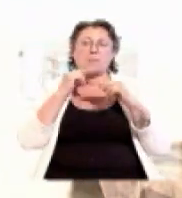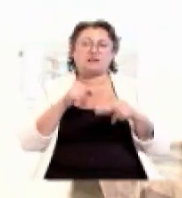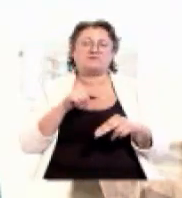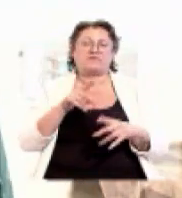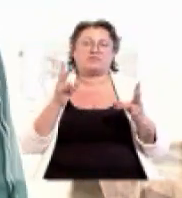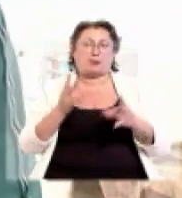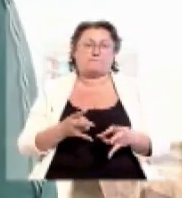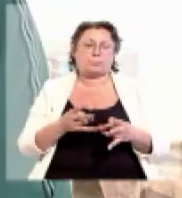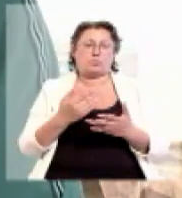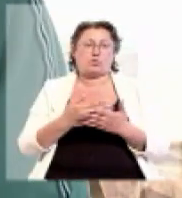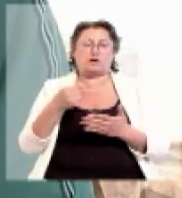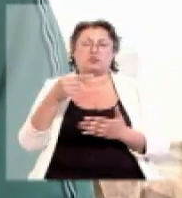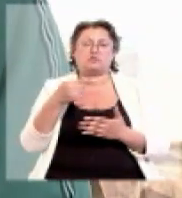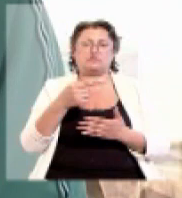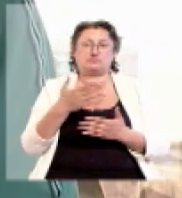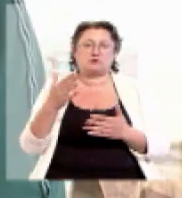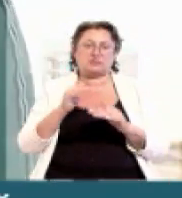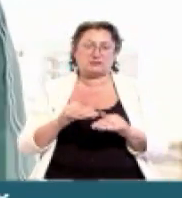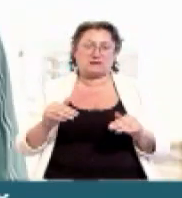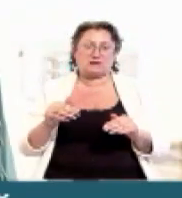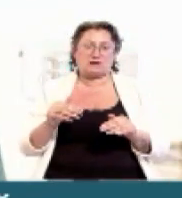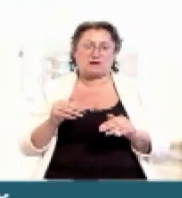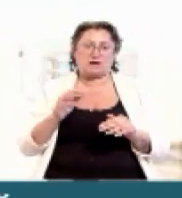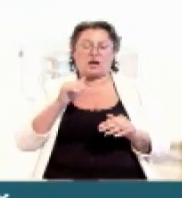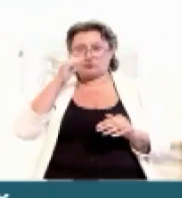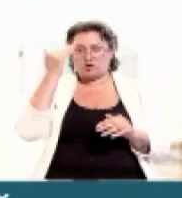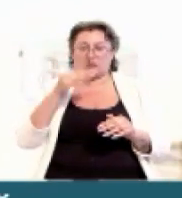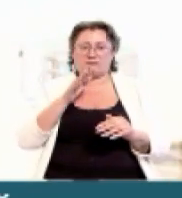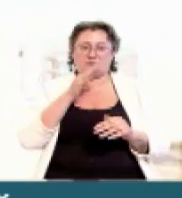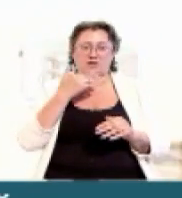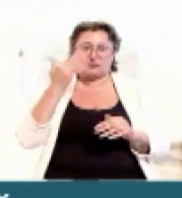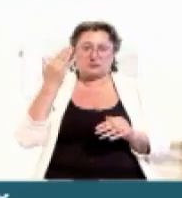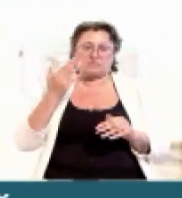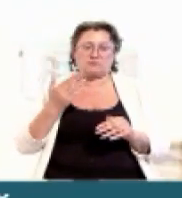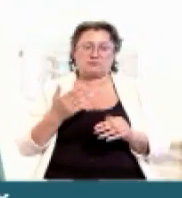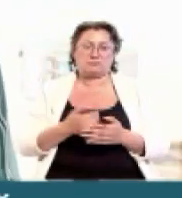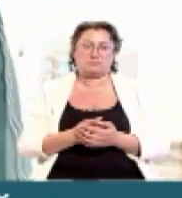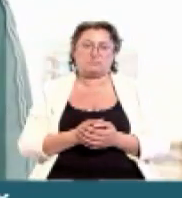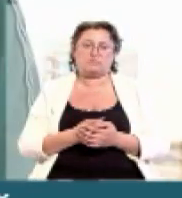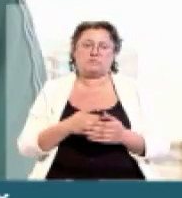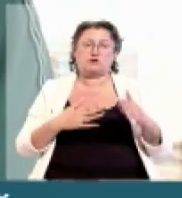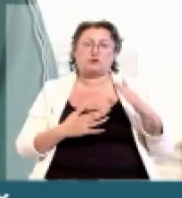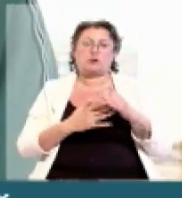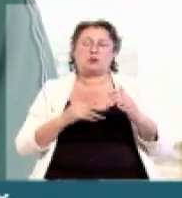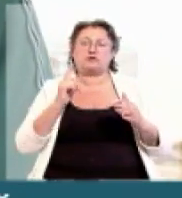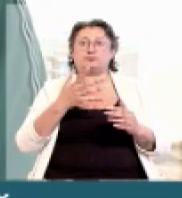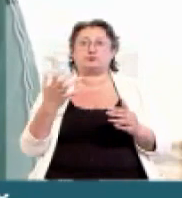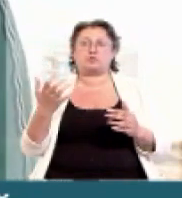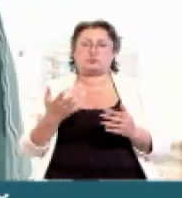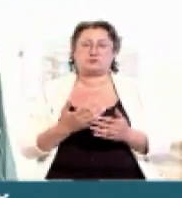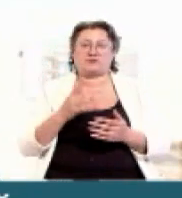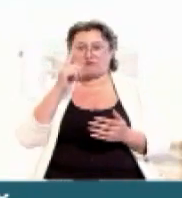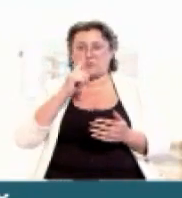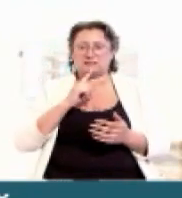травмпункт где-то около 1000 детей, то в жаркие время года, летние, их цифра доходит до 1500